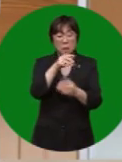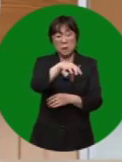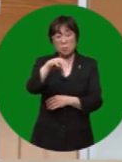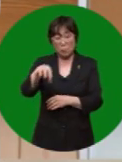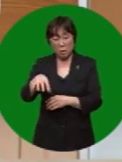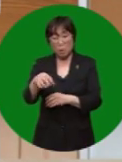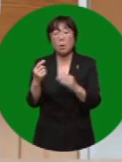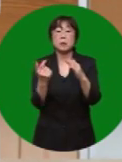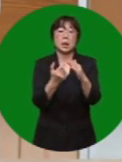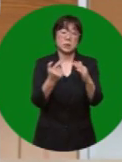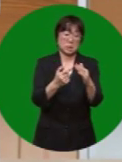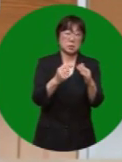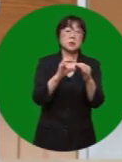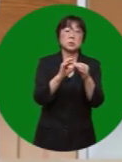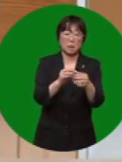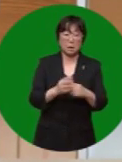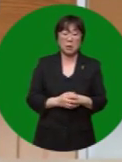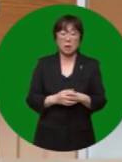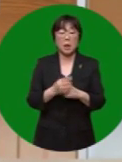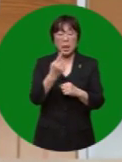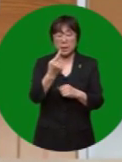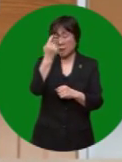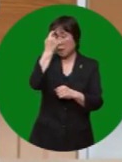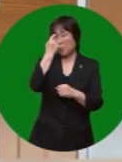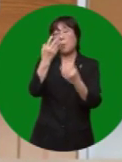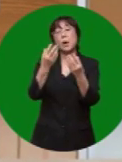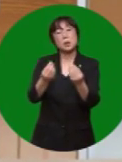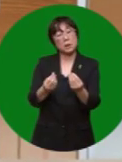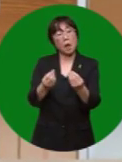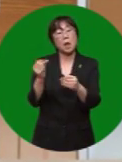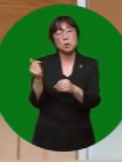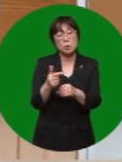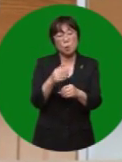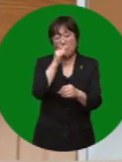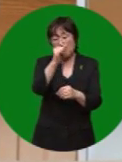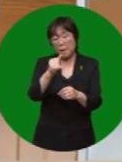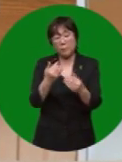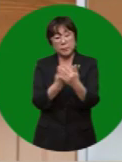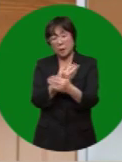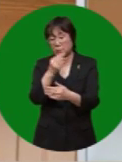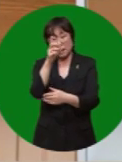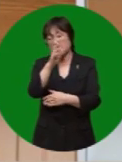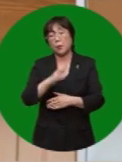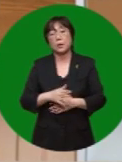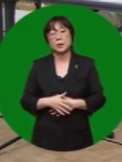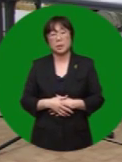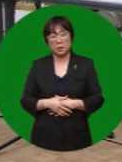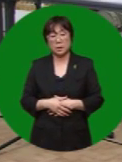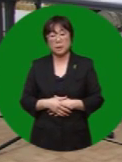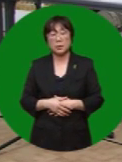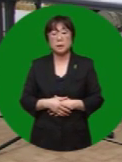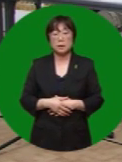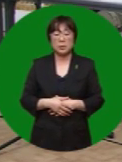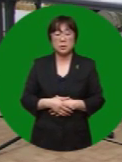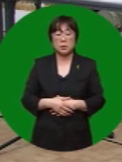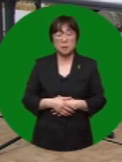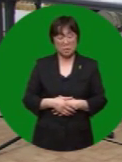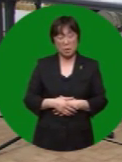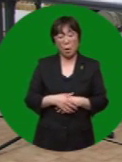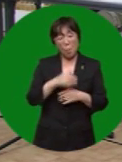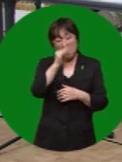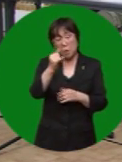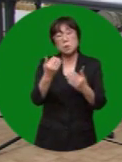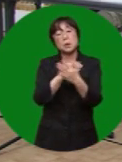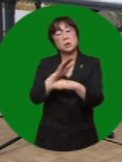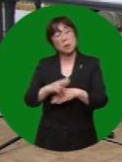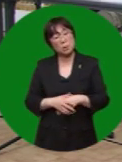耐震というのはね、ですから一回講習受けたからといってすぐスペシャリストになるわけじゃこれ元ない、あるいはスペシャリストになってたんだ